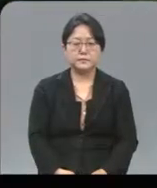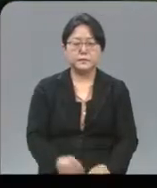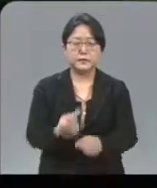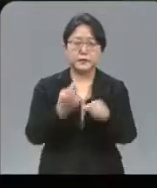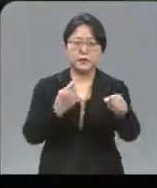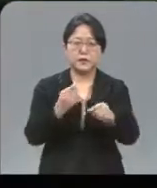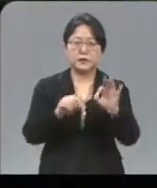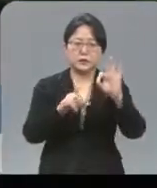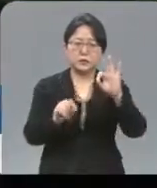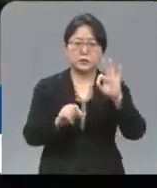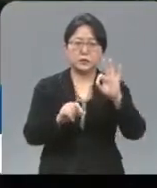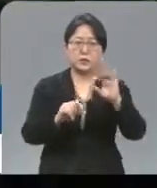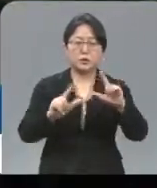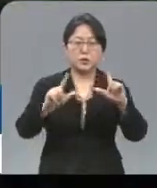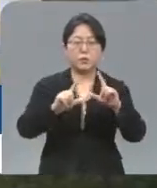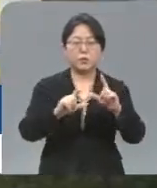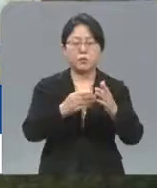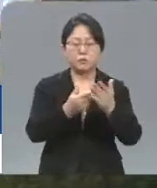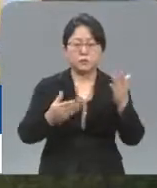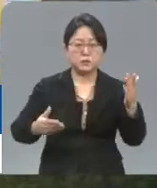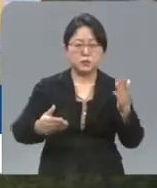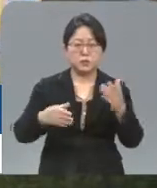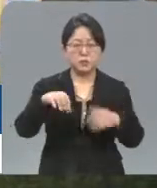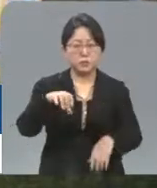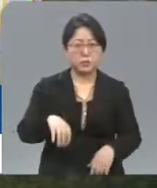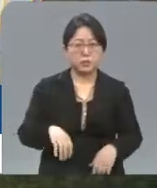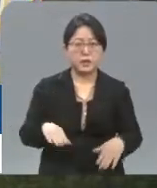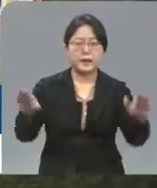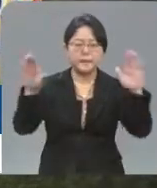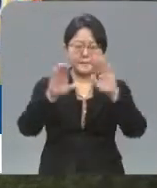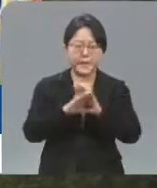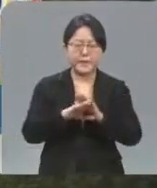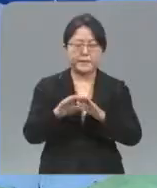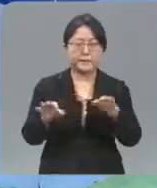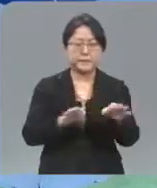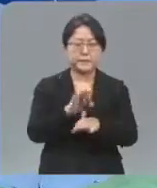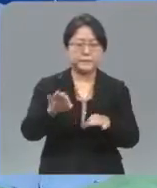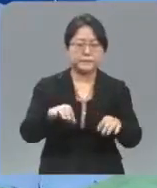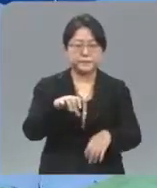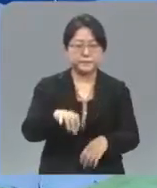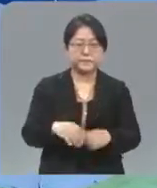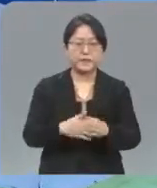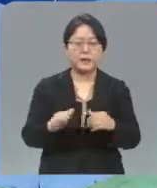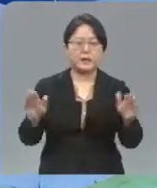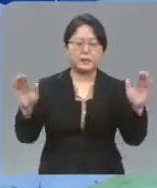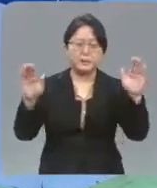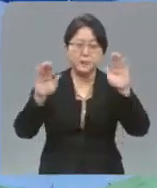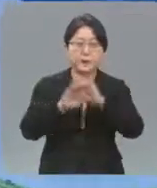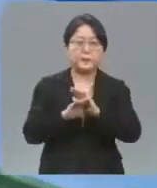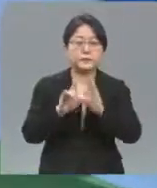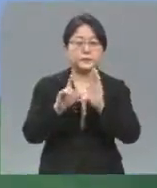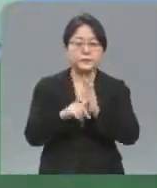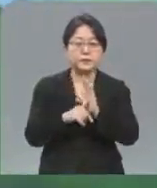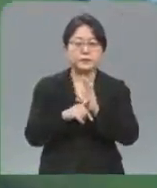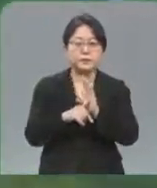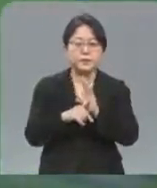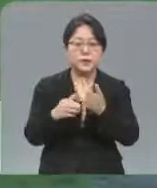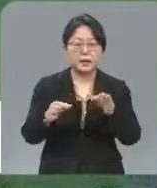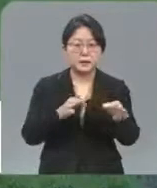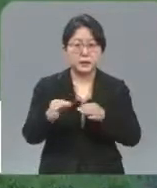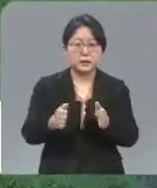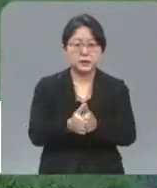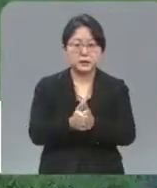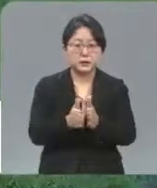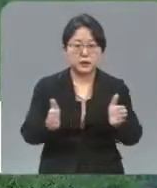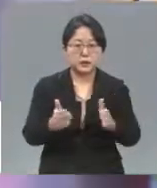지난해 10월 순천 동천변 저류지에 문을 연 순천만 달밤 야시장입니다. 어둠이 내려앉은 시각, 장사가